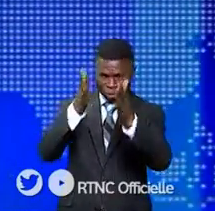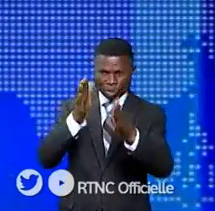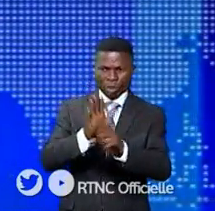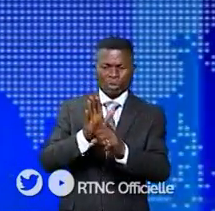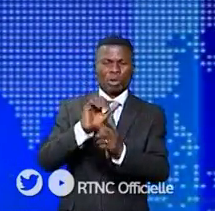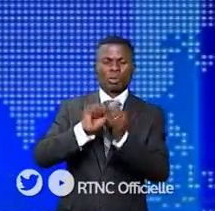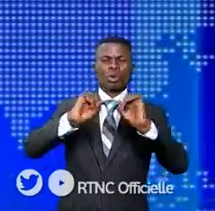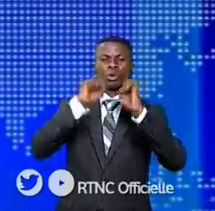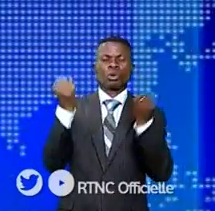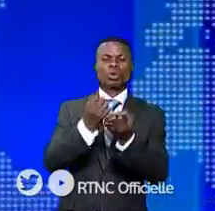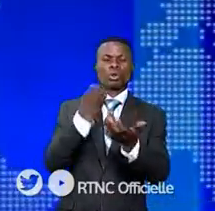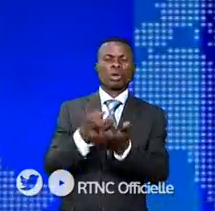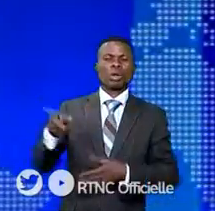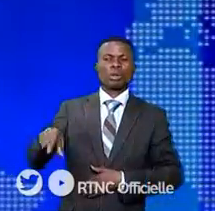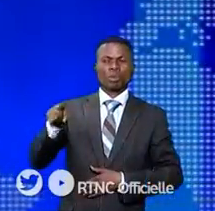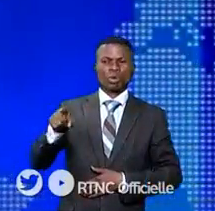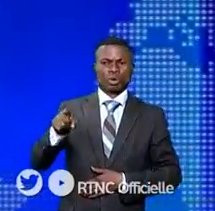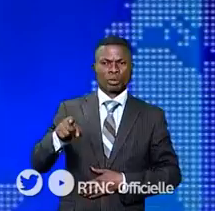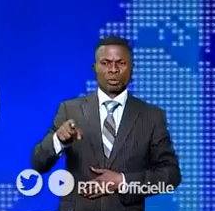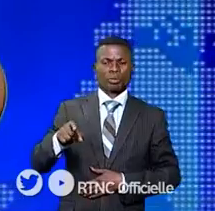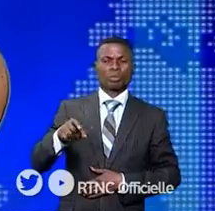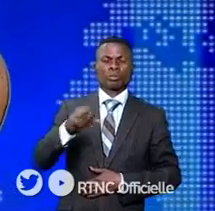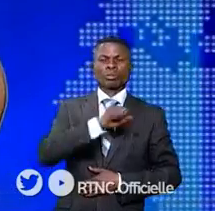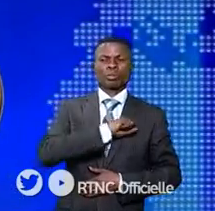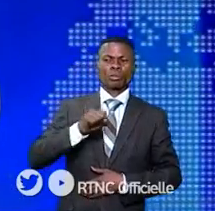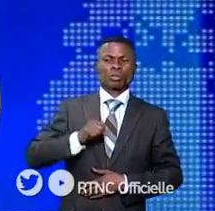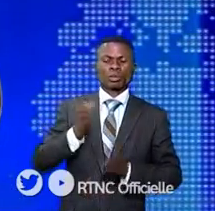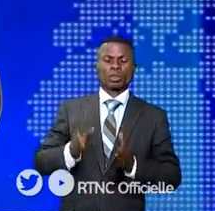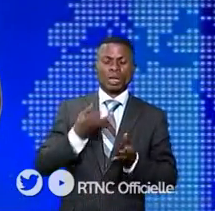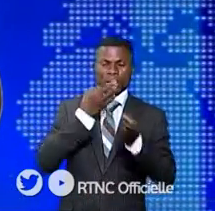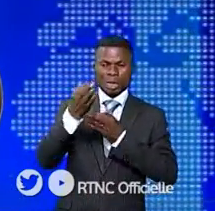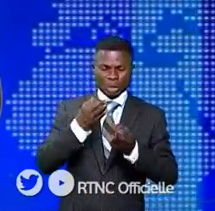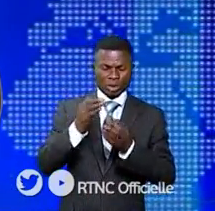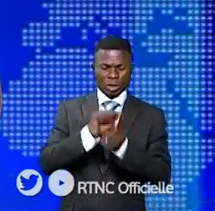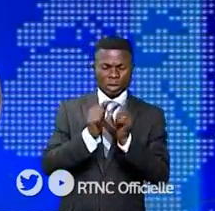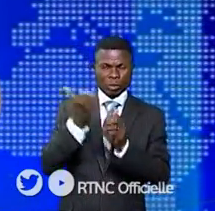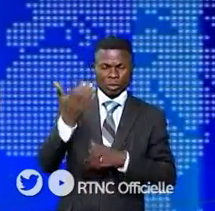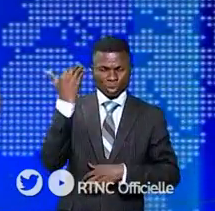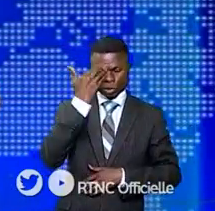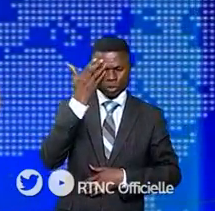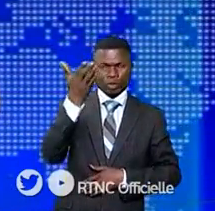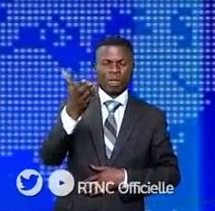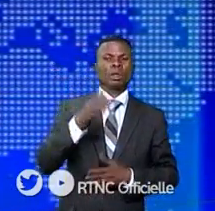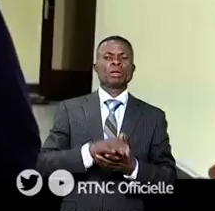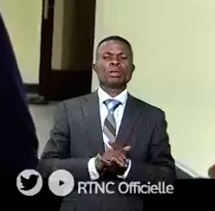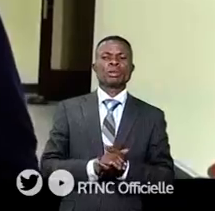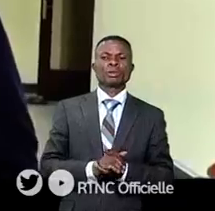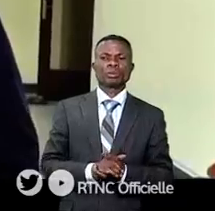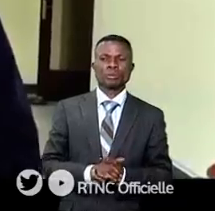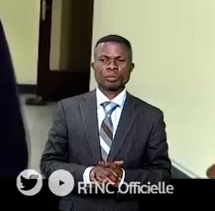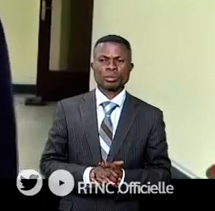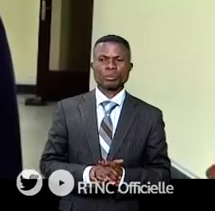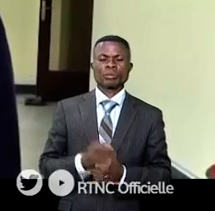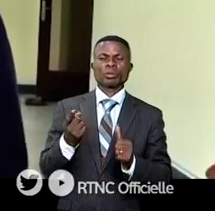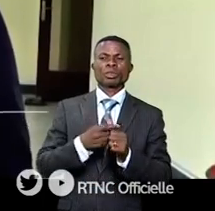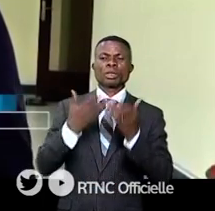situation socio-économique de cette province. L'élu de Guadolité s'est exprimé en ce terme au micro de Sylvie Moyembo. Je tiens à remercier